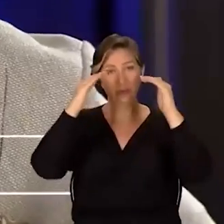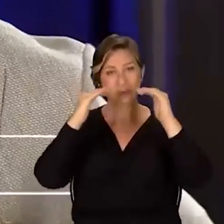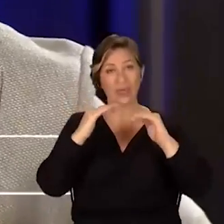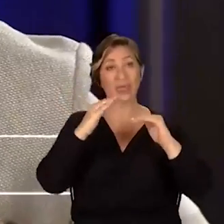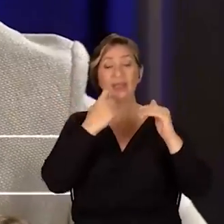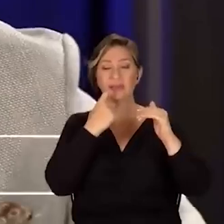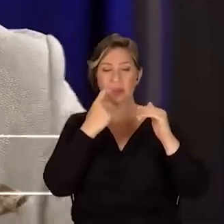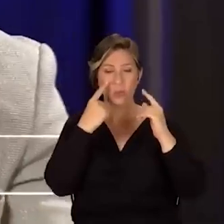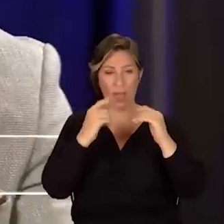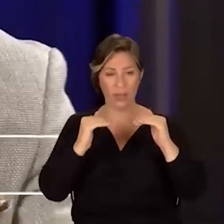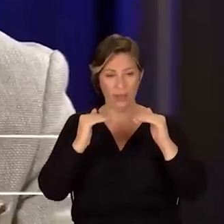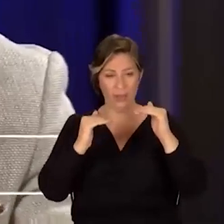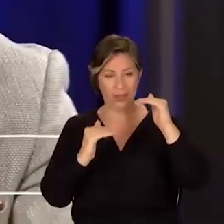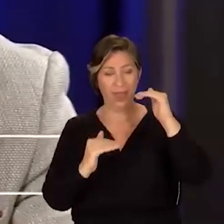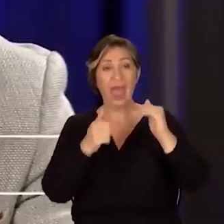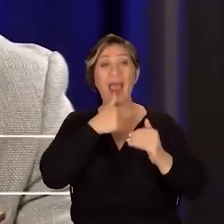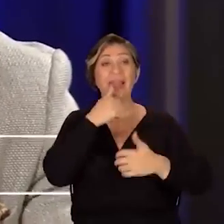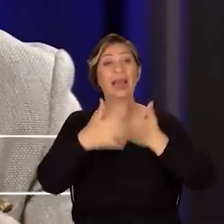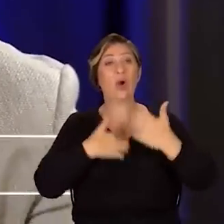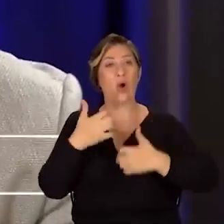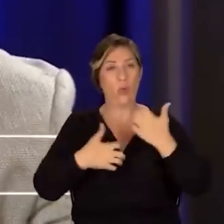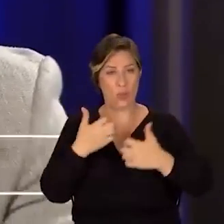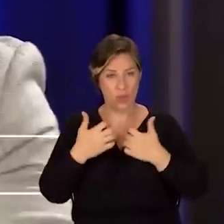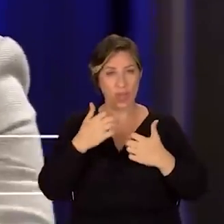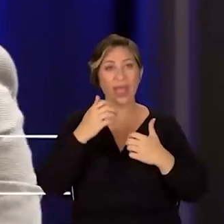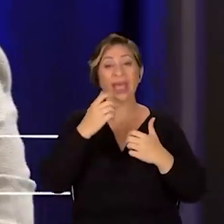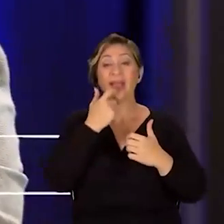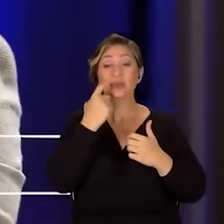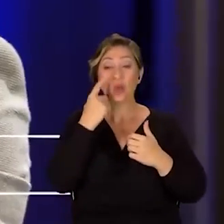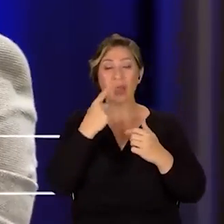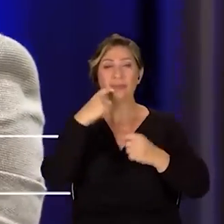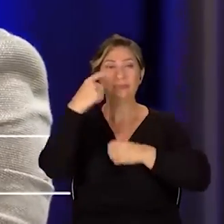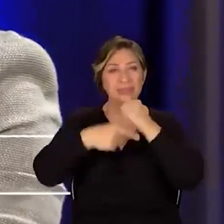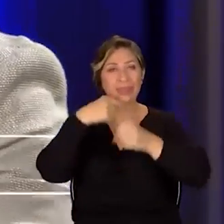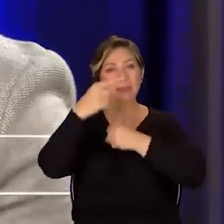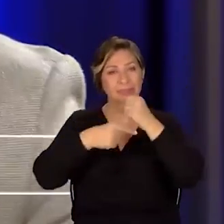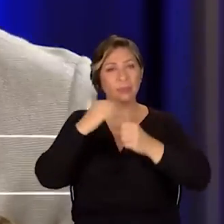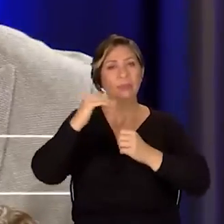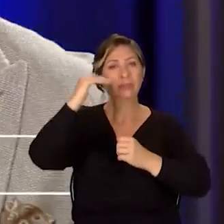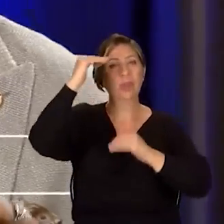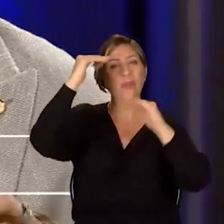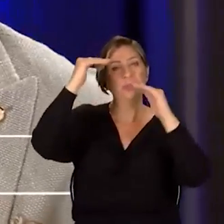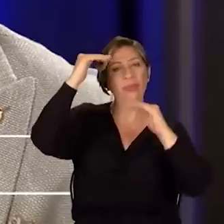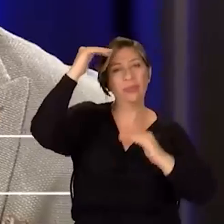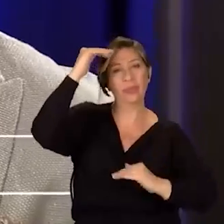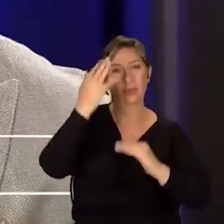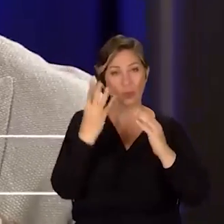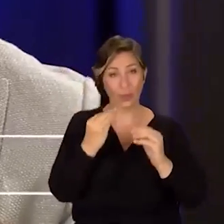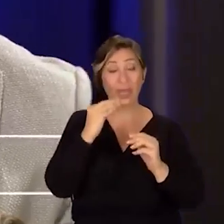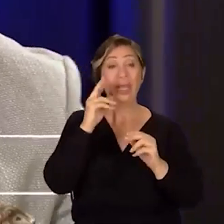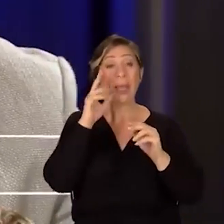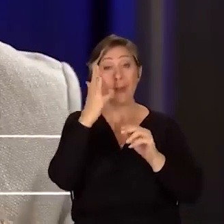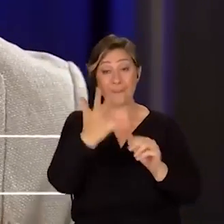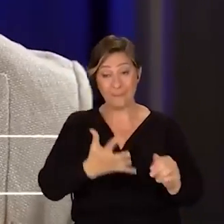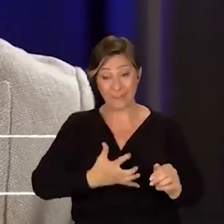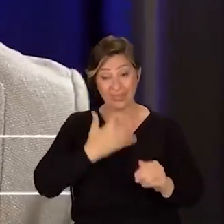biliyorsunuz yaşla beraber azalıyor. Yani erkeklik hormonu ismi önemli değil. Erkeklik hormonu her sene azalıyor yaşla beraber. Şimdi şunu göstermiş. 5